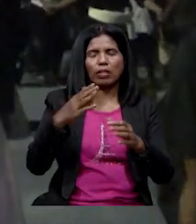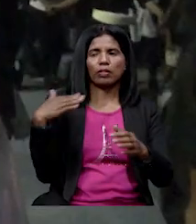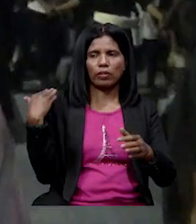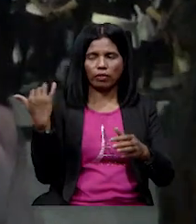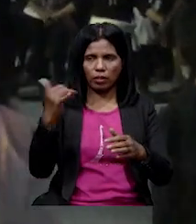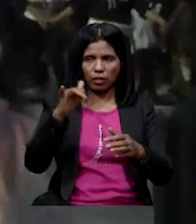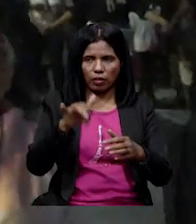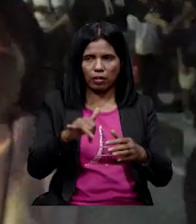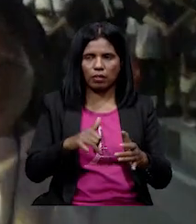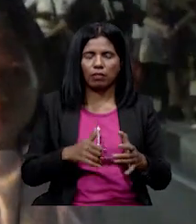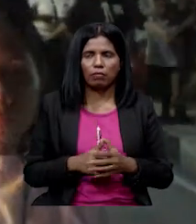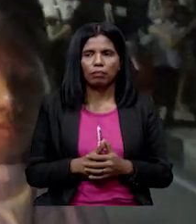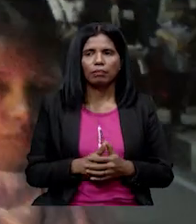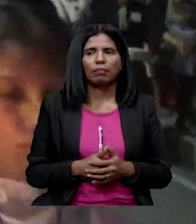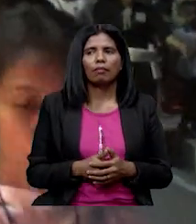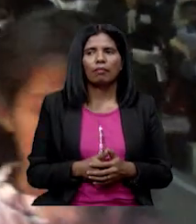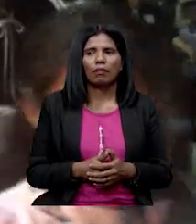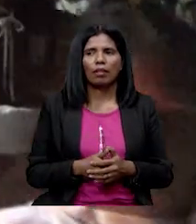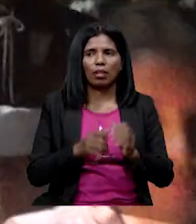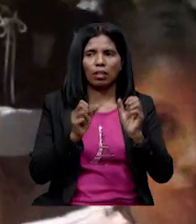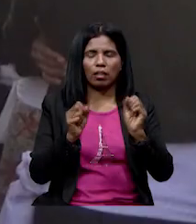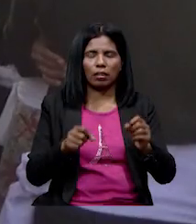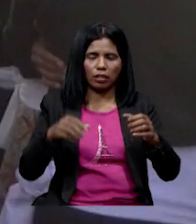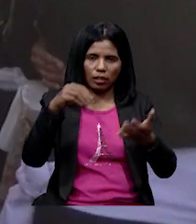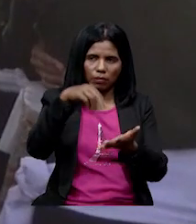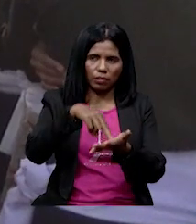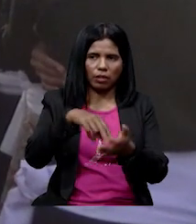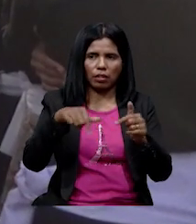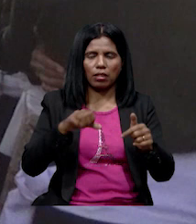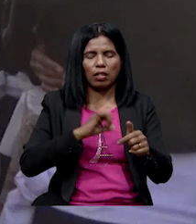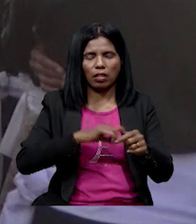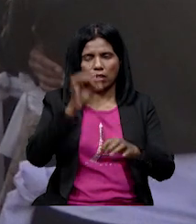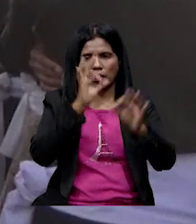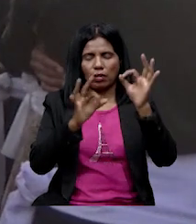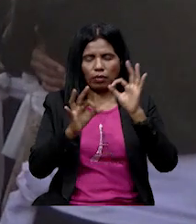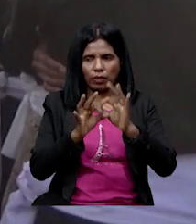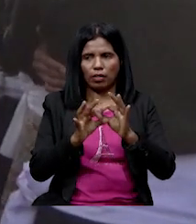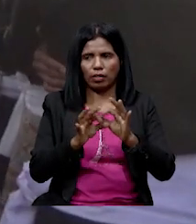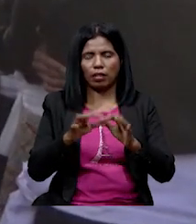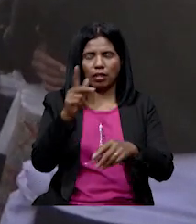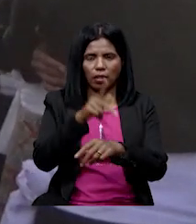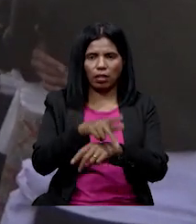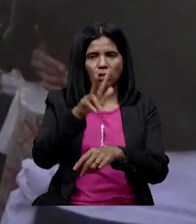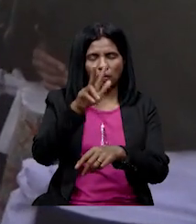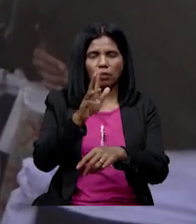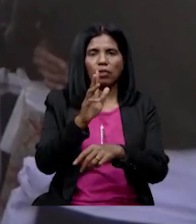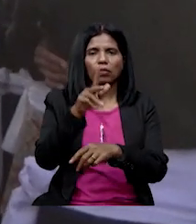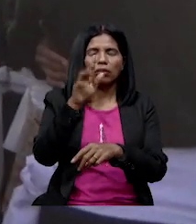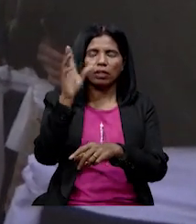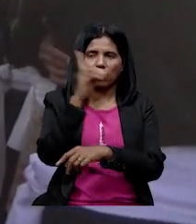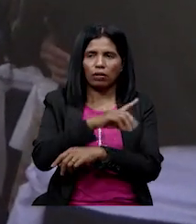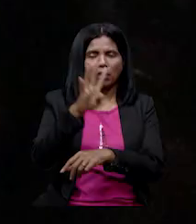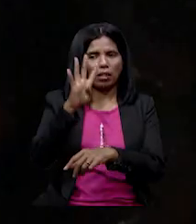masia so arti ritual nebe ke existi ihane Hau piar kata kalau tolu lorong hatnya hau piar 100% tu lah